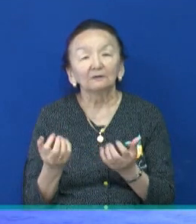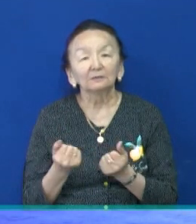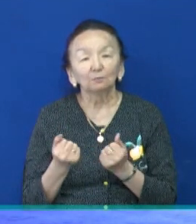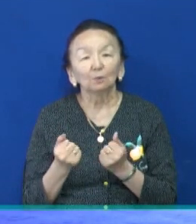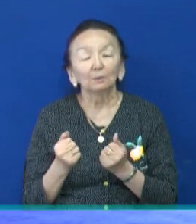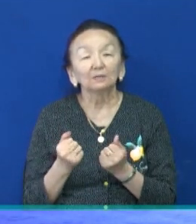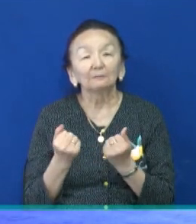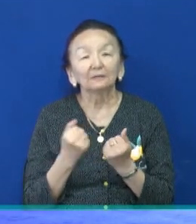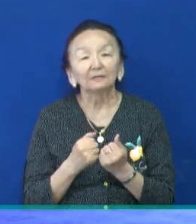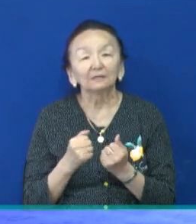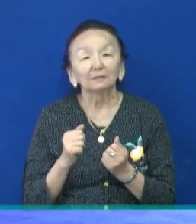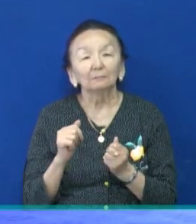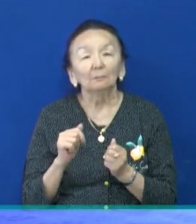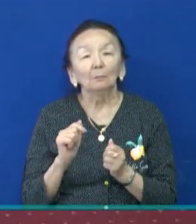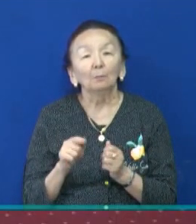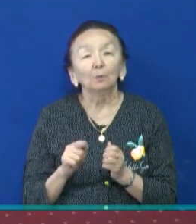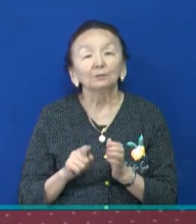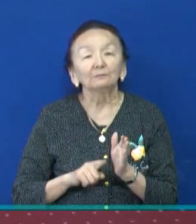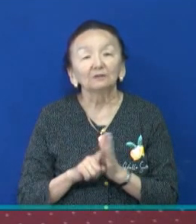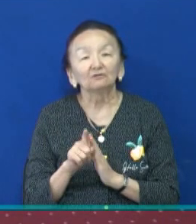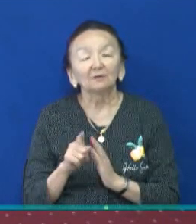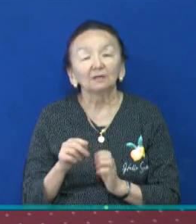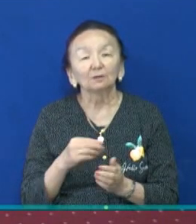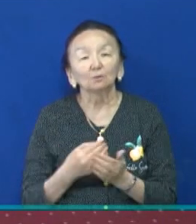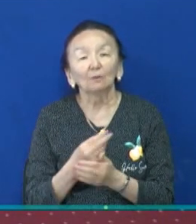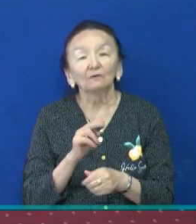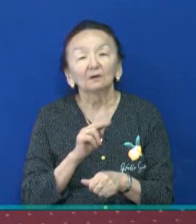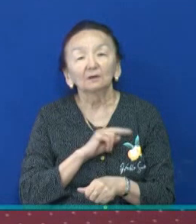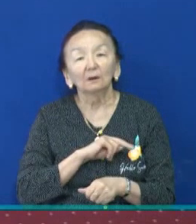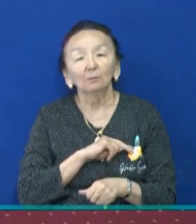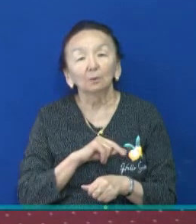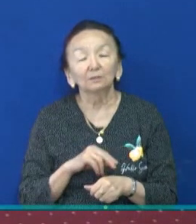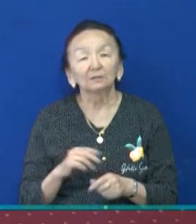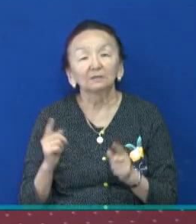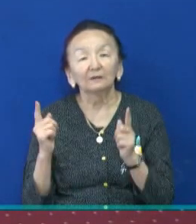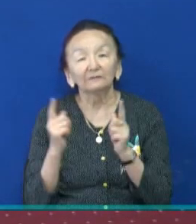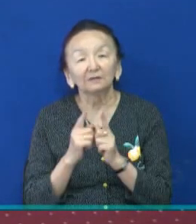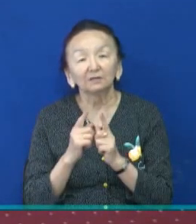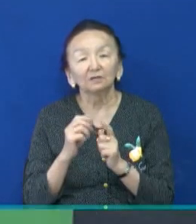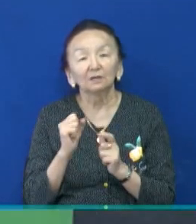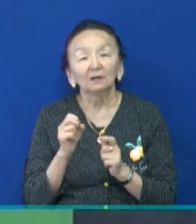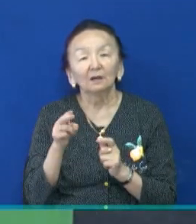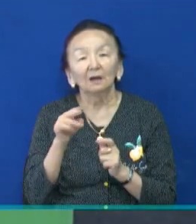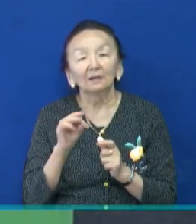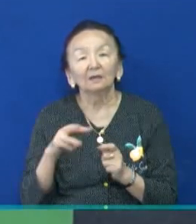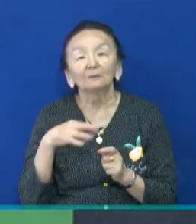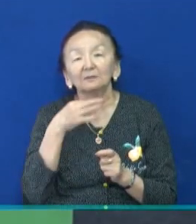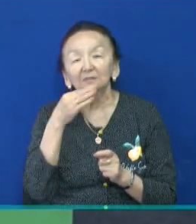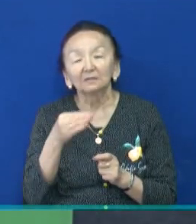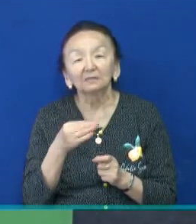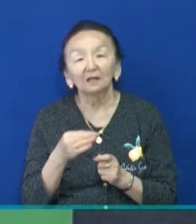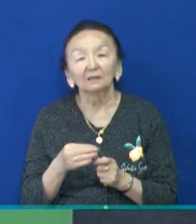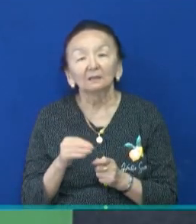Сондықтан атқарушы билік тарапынан бастамаларды қолдаймыз. Өңір тұрғындарымен кездесуде облыс әкімі Нұрлан Оранхаев осылай